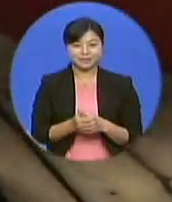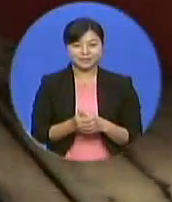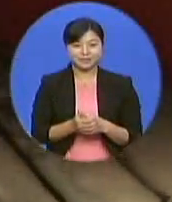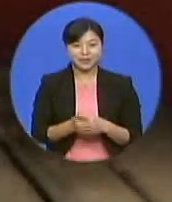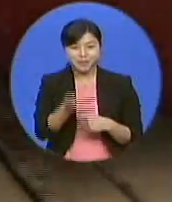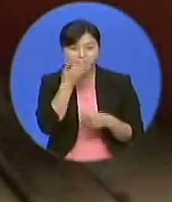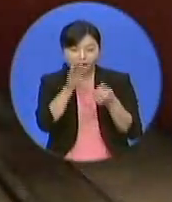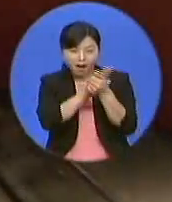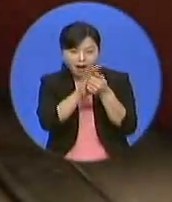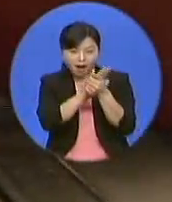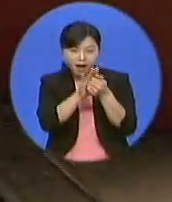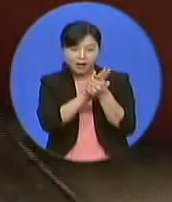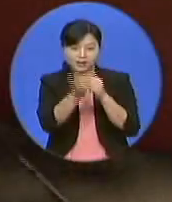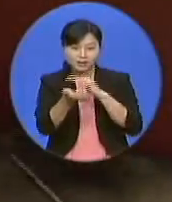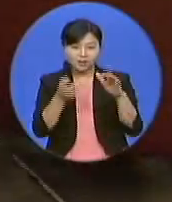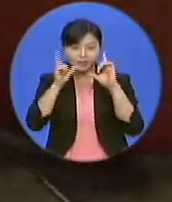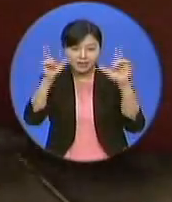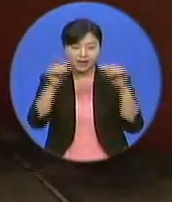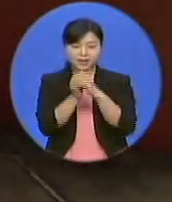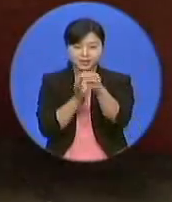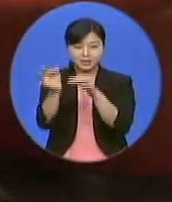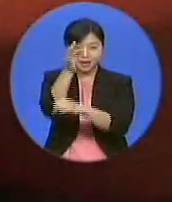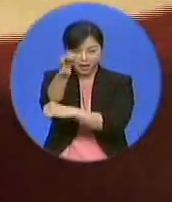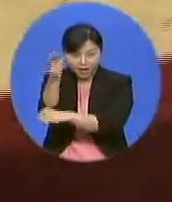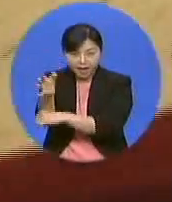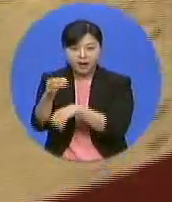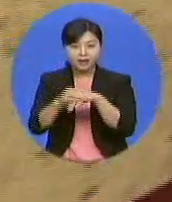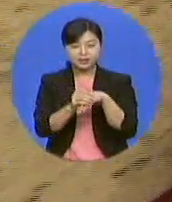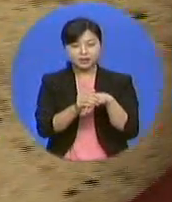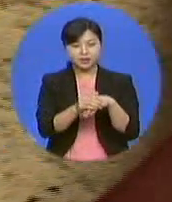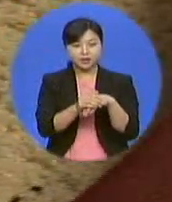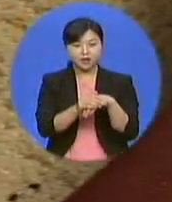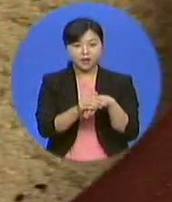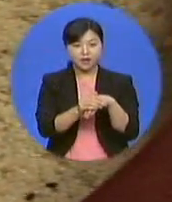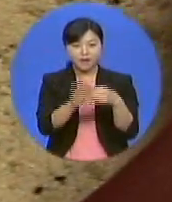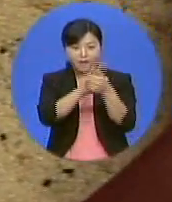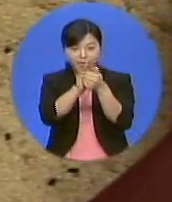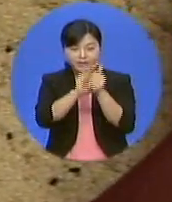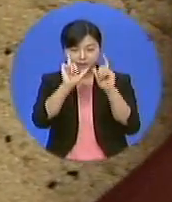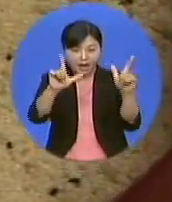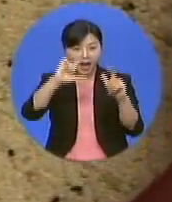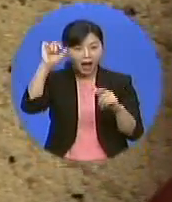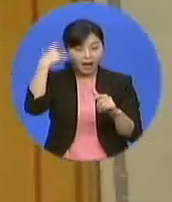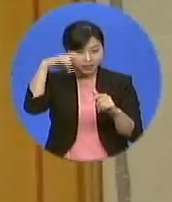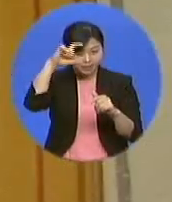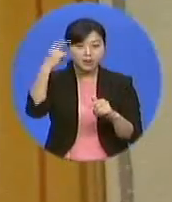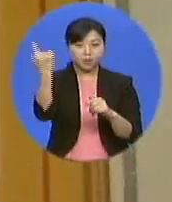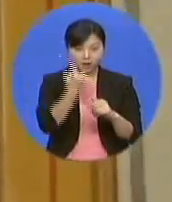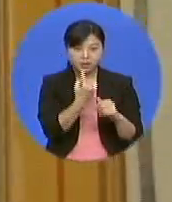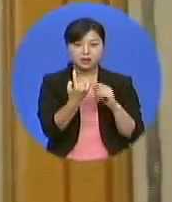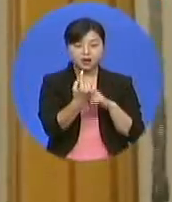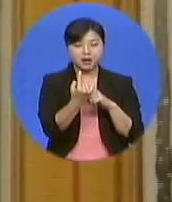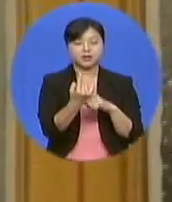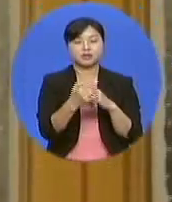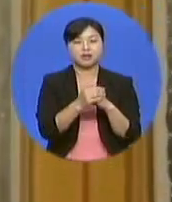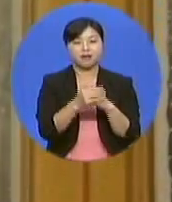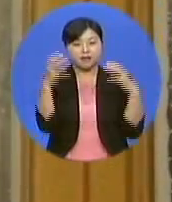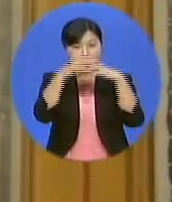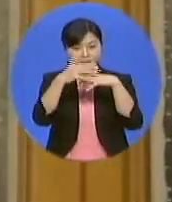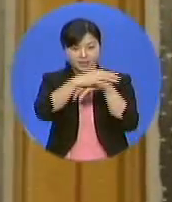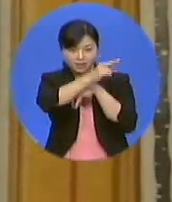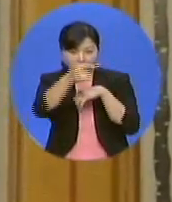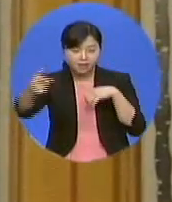식사 대접 하루 전날 장을 보고 봉사 당일에는 이른 아침에 나와 신선한 재료로 주부 구단의 실력